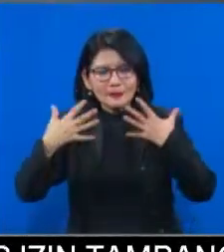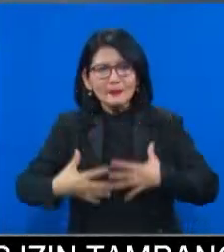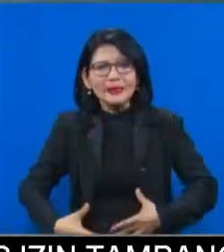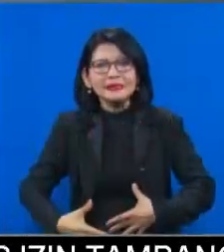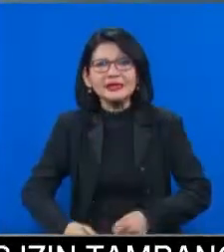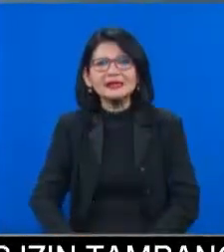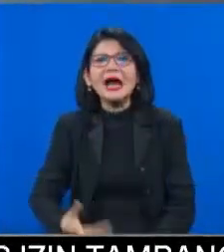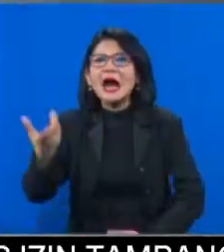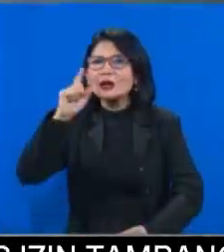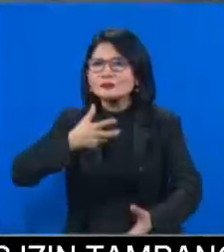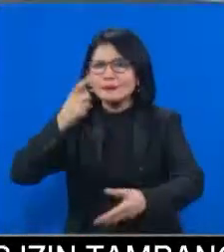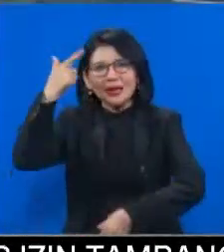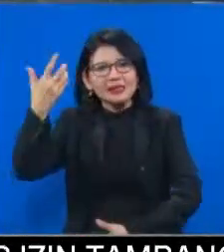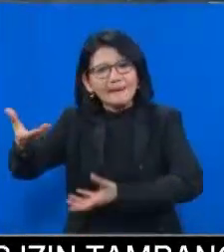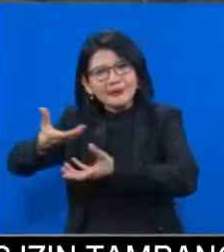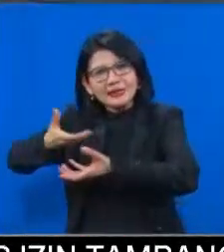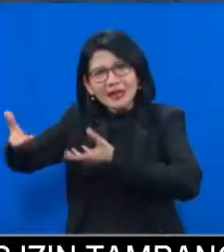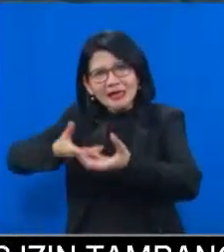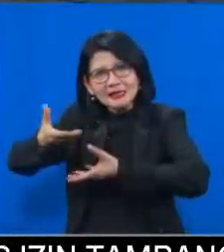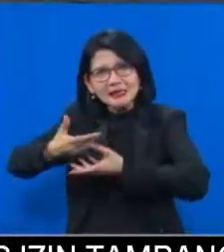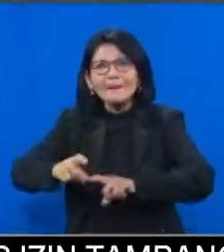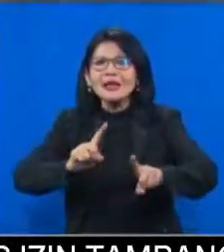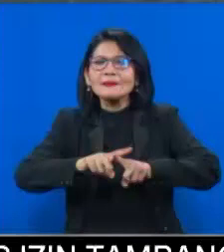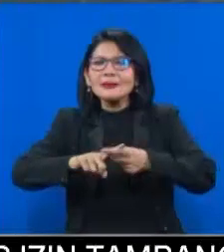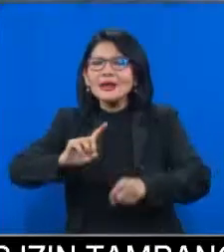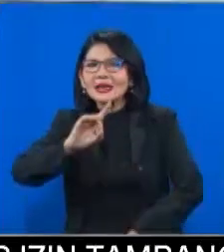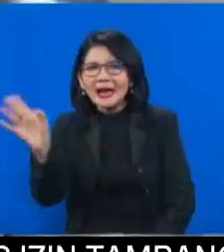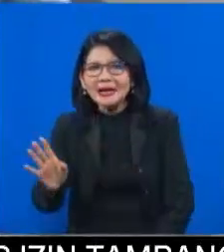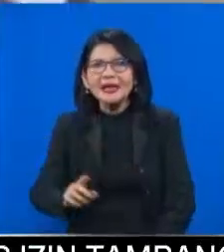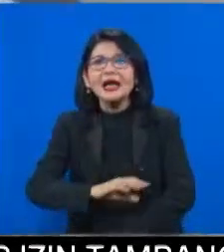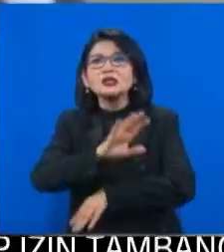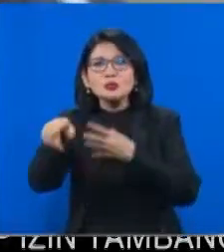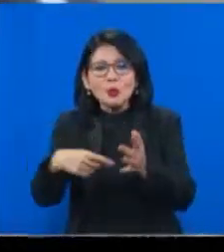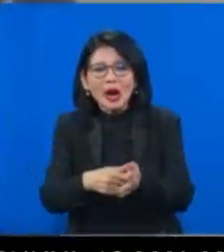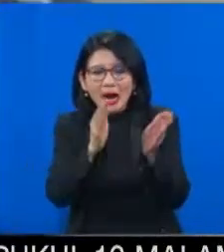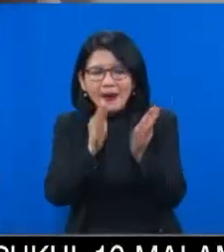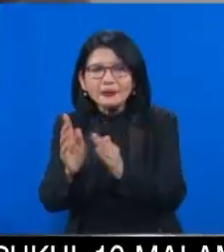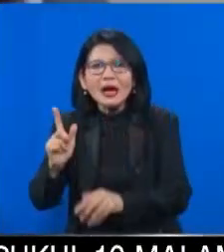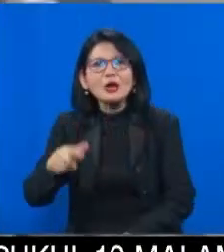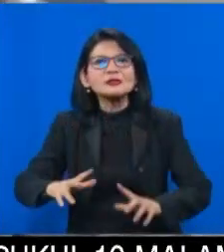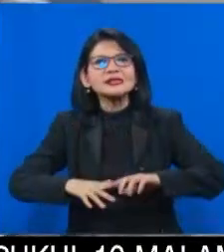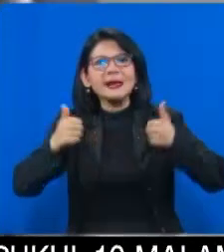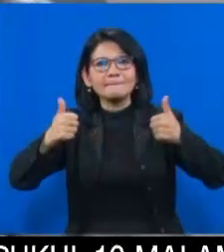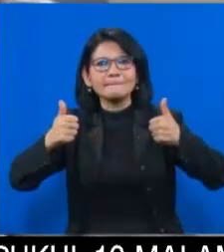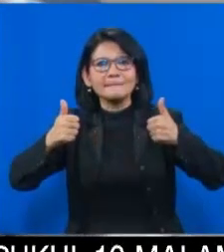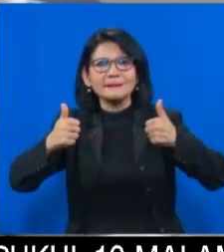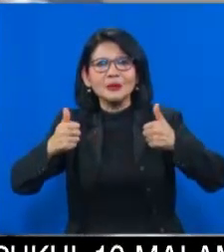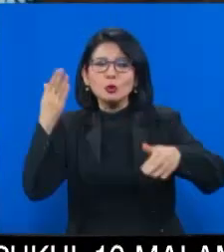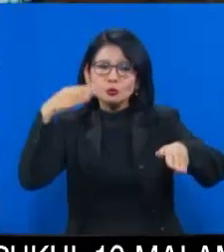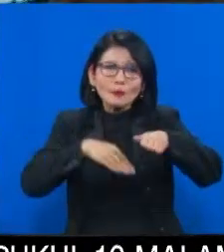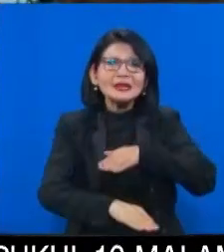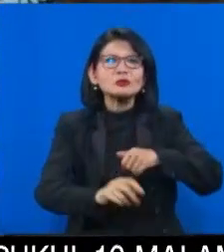belajar berinteraksi dengan teman-teman yang lain, dan semua aspek ini harus siap dan matang untuk masuk